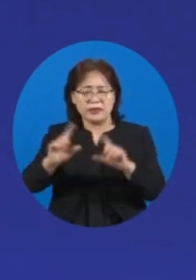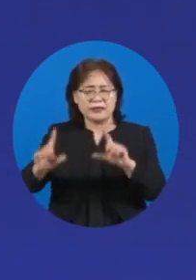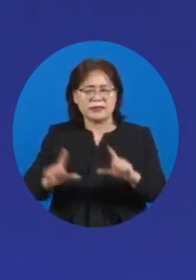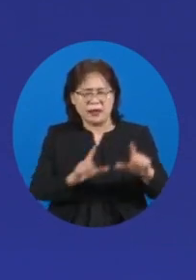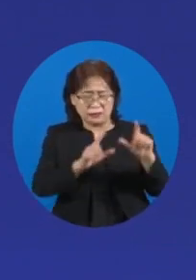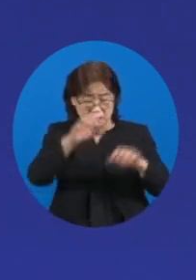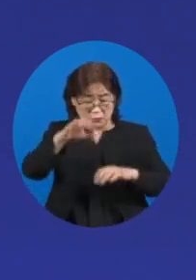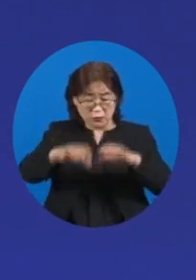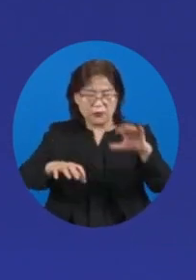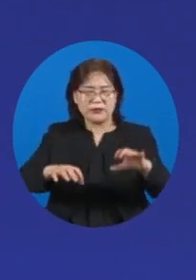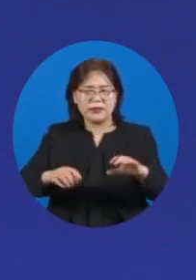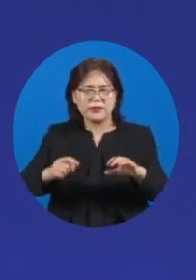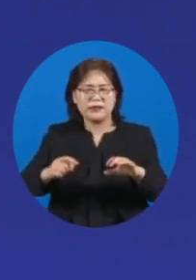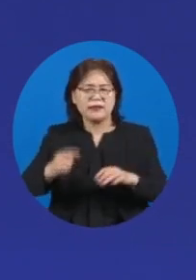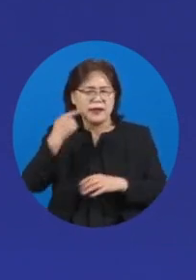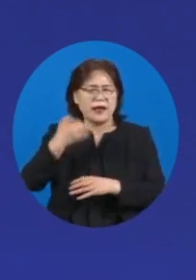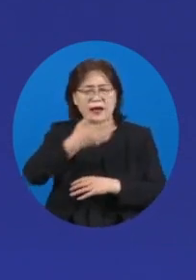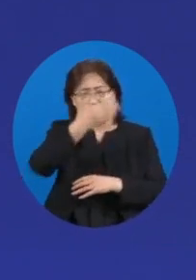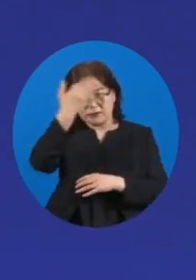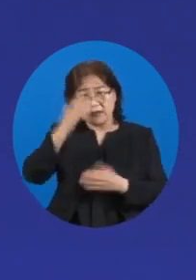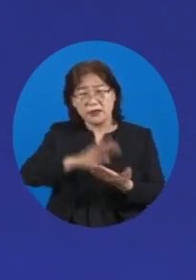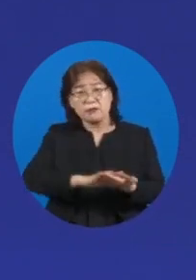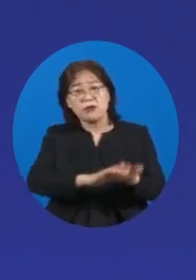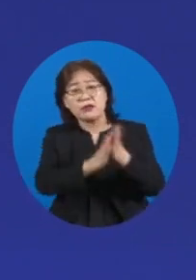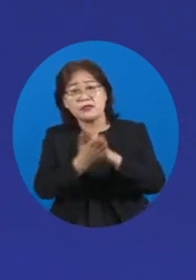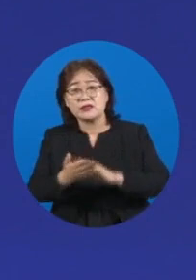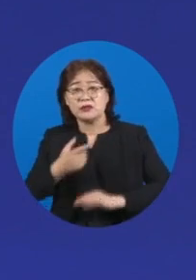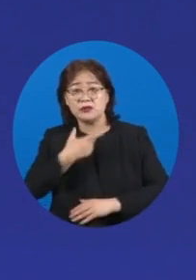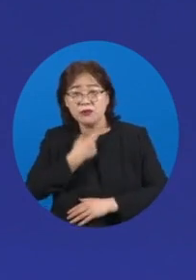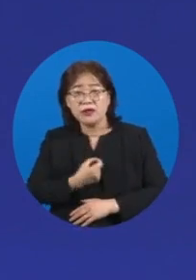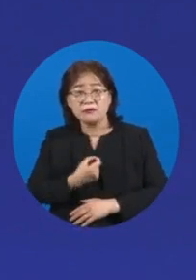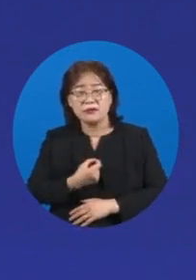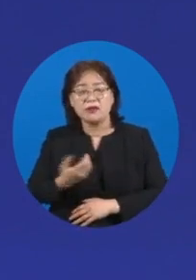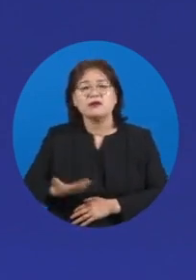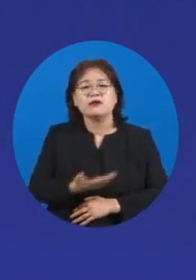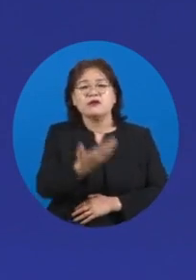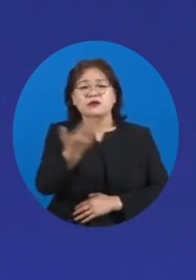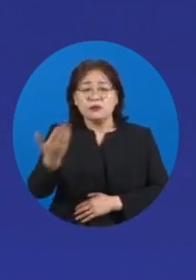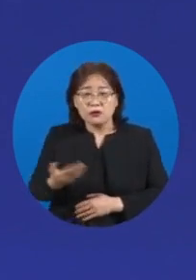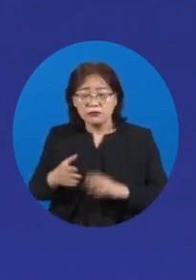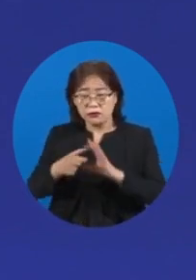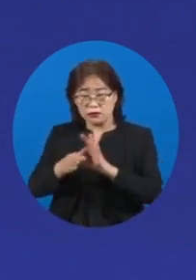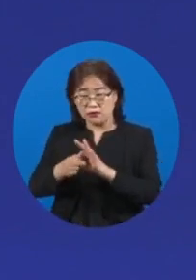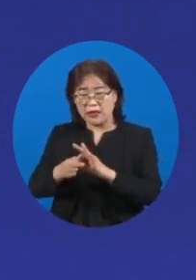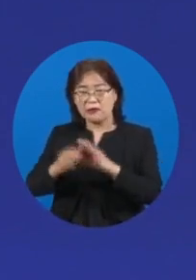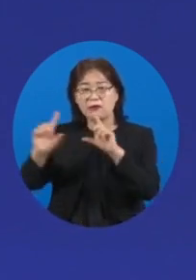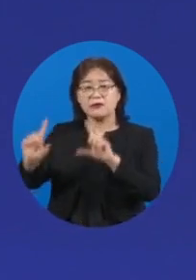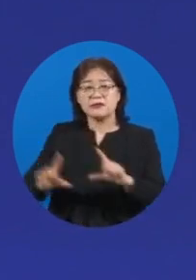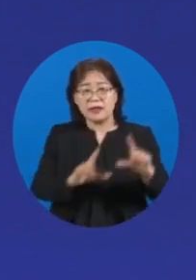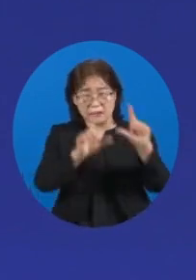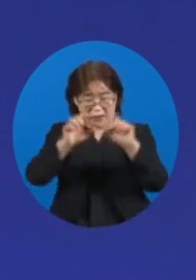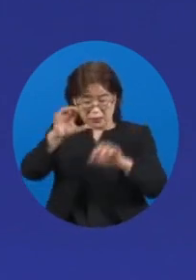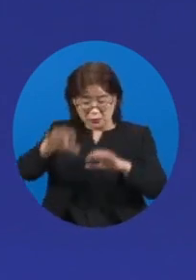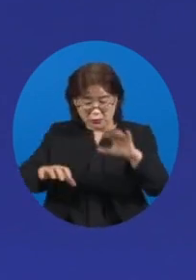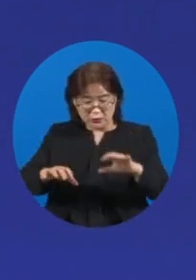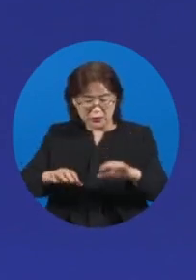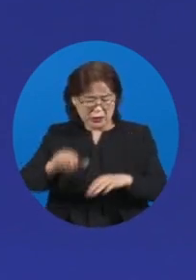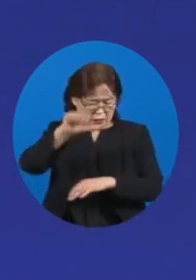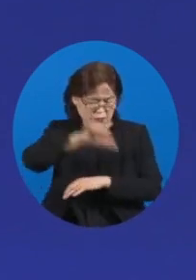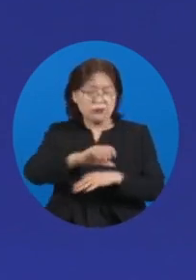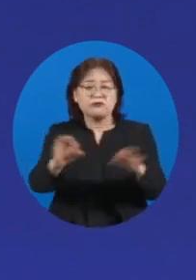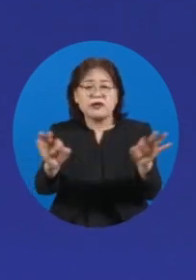터전이 아름다워 지기를 원하십니다 여러분 들로 말미암아 여러분의 삶의 터전이 조주 가